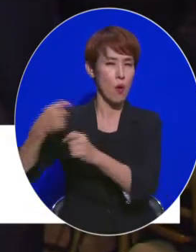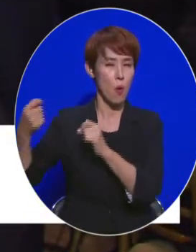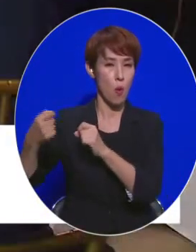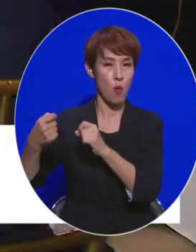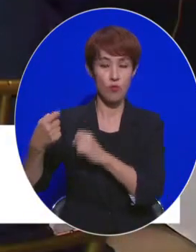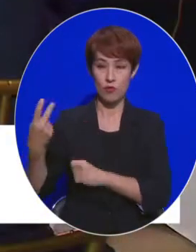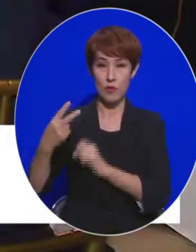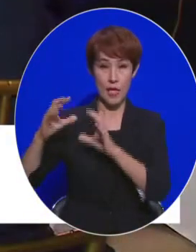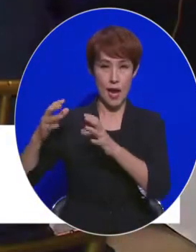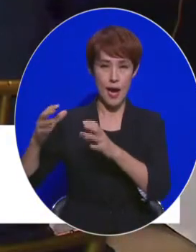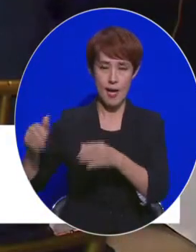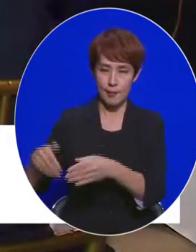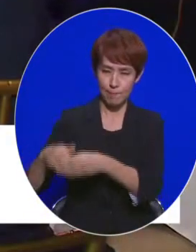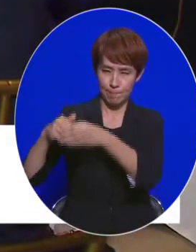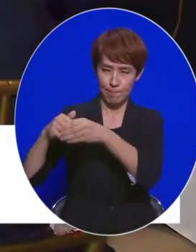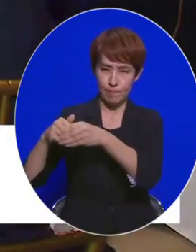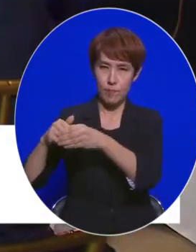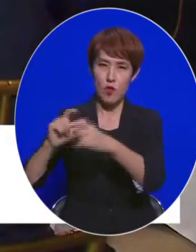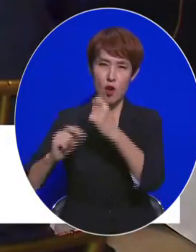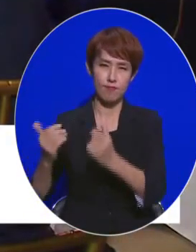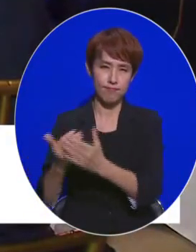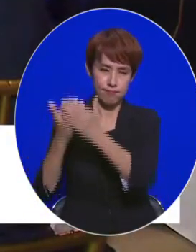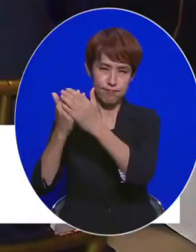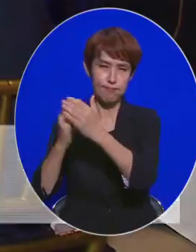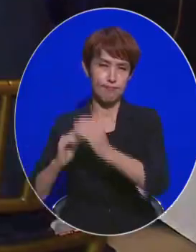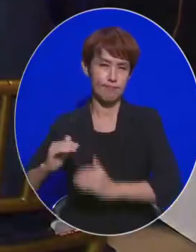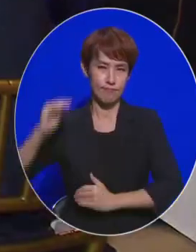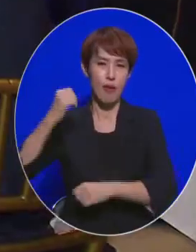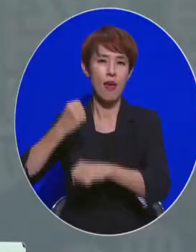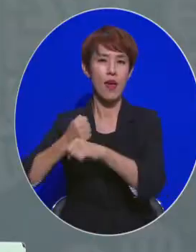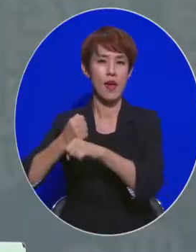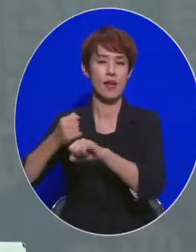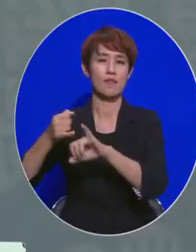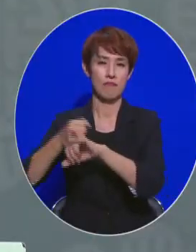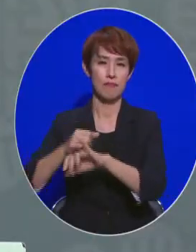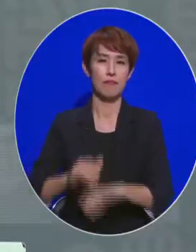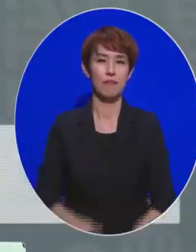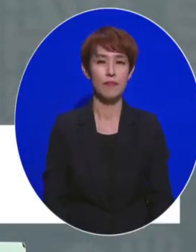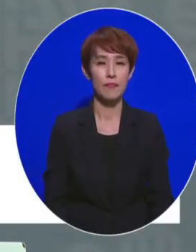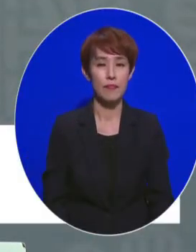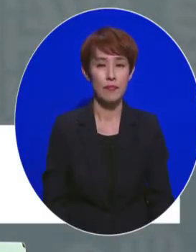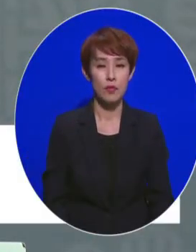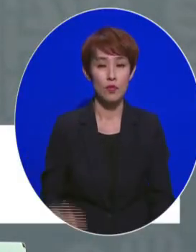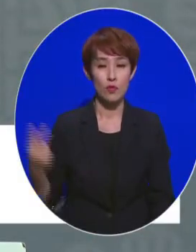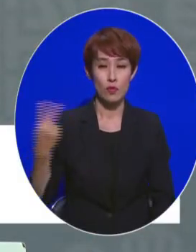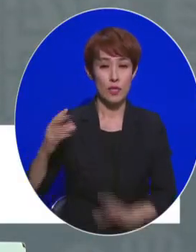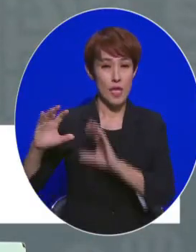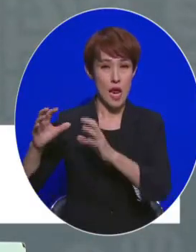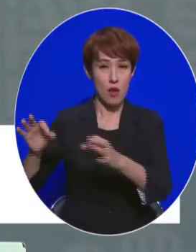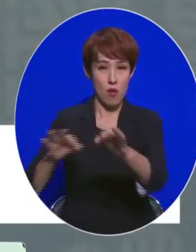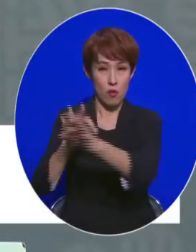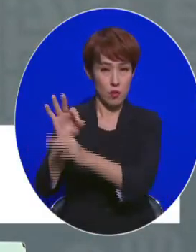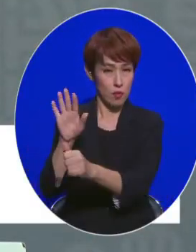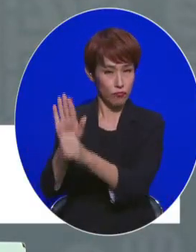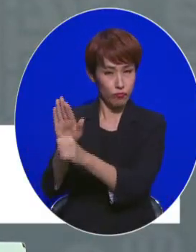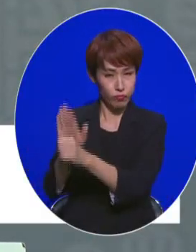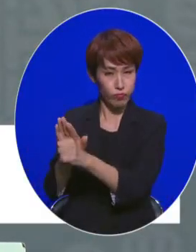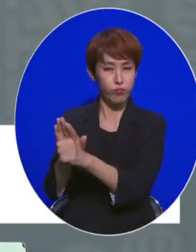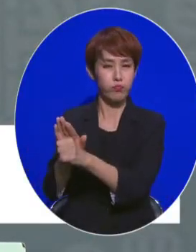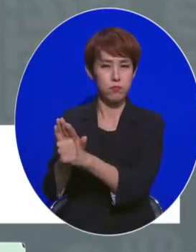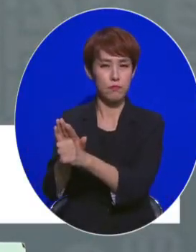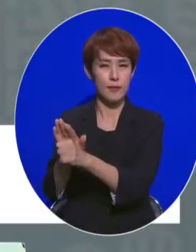양국은 동맹을 한 단계 더 도약시키기로 했다고 강조했습니다. 양국 경제 협력은